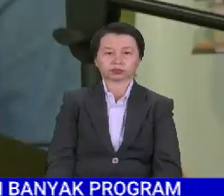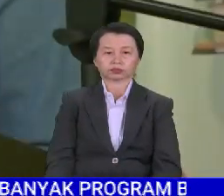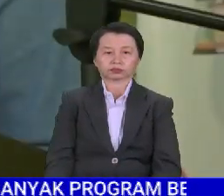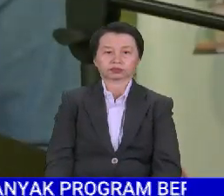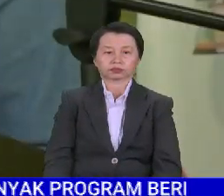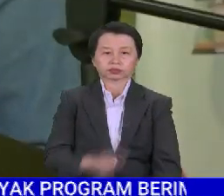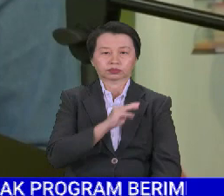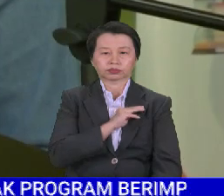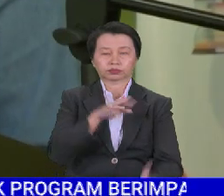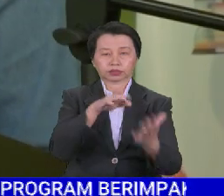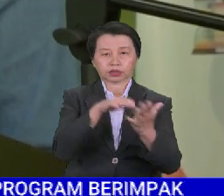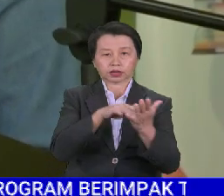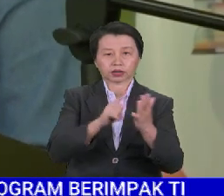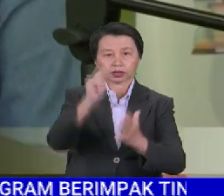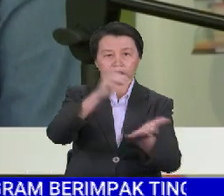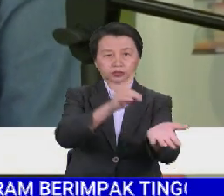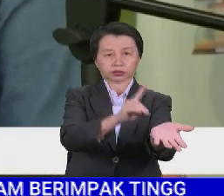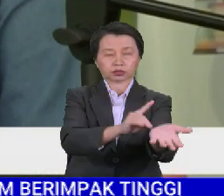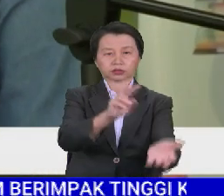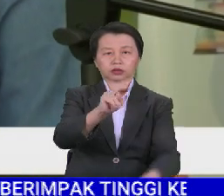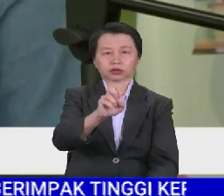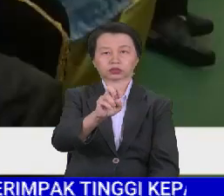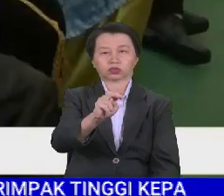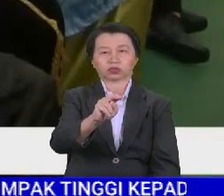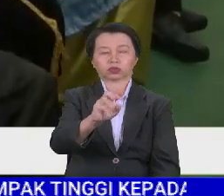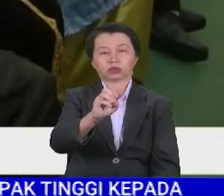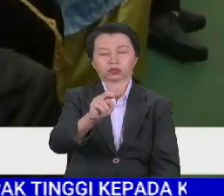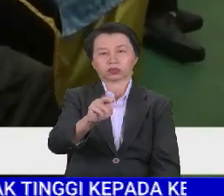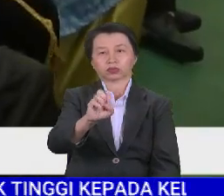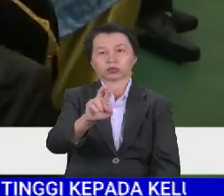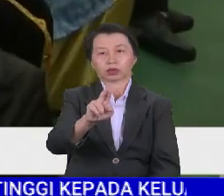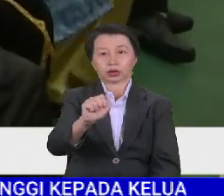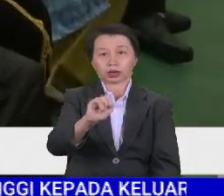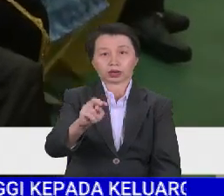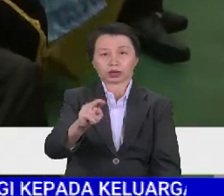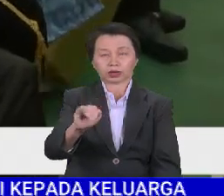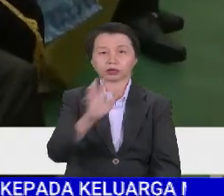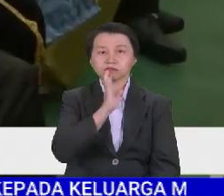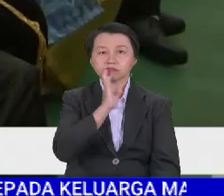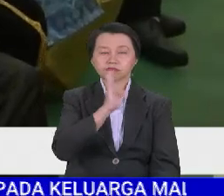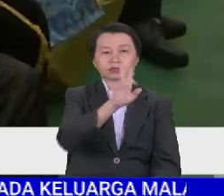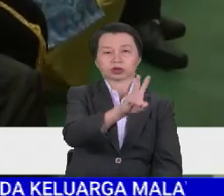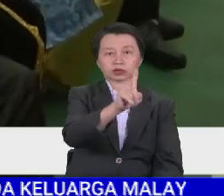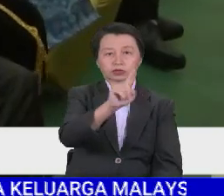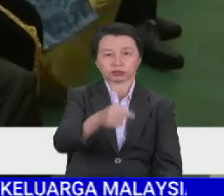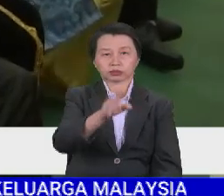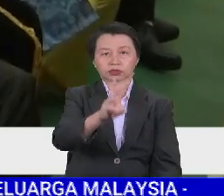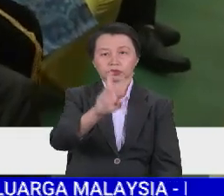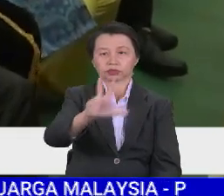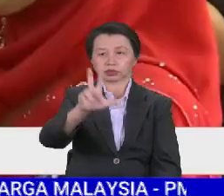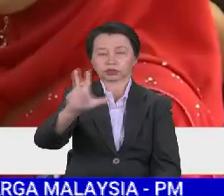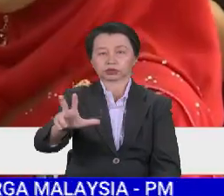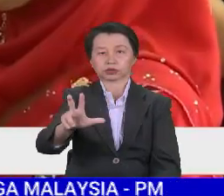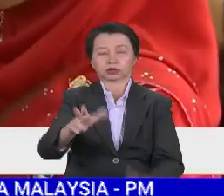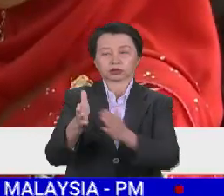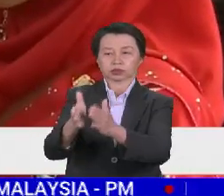menteri pengajian tinggi Datu suidokte Nuraini Ahmad berkata secara keseluruhannya sebanyak 21.633